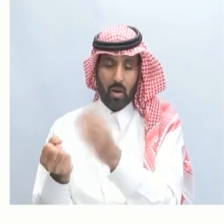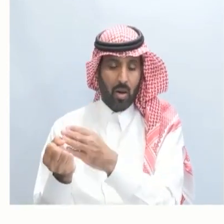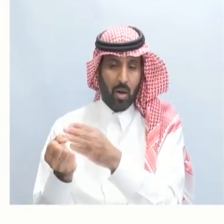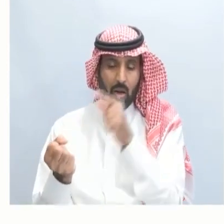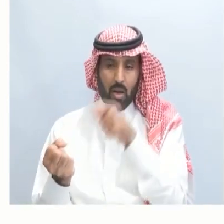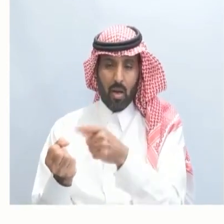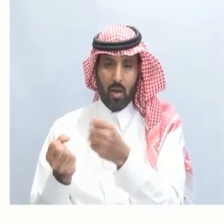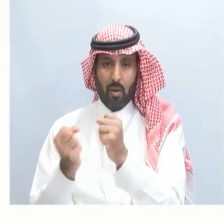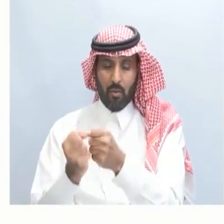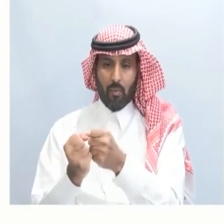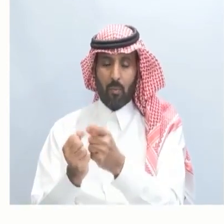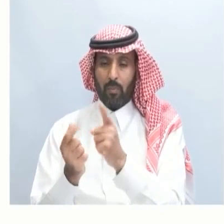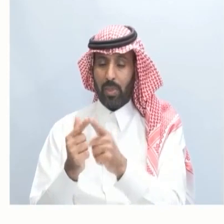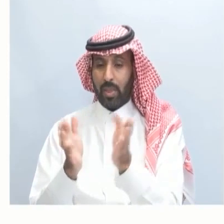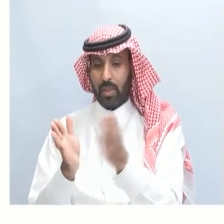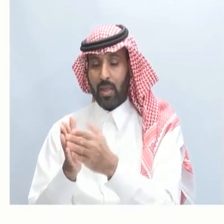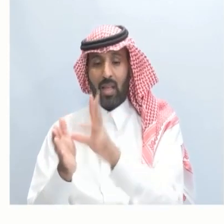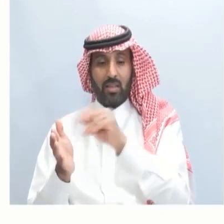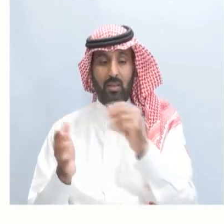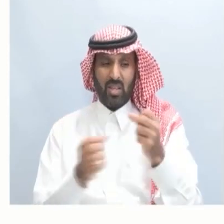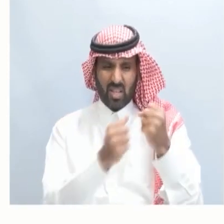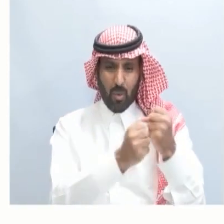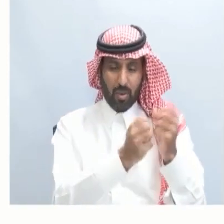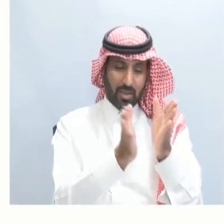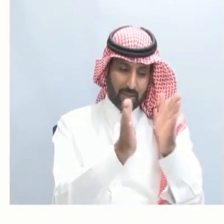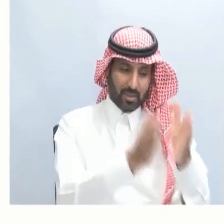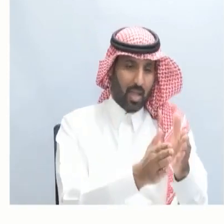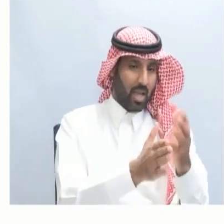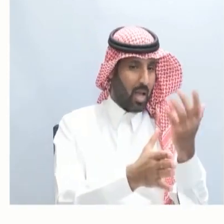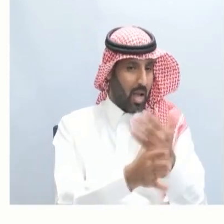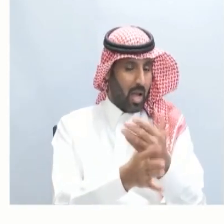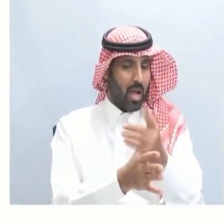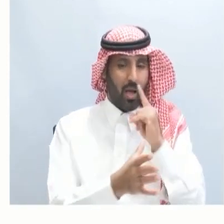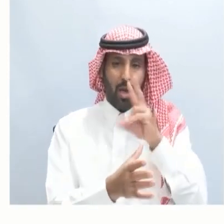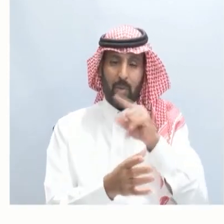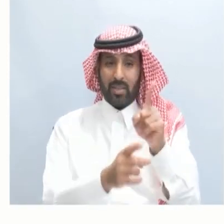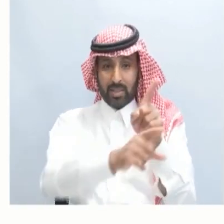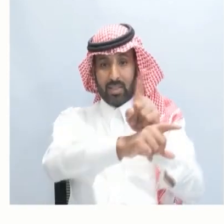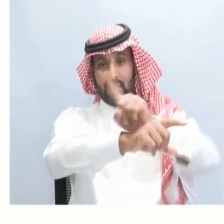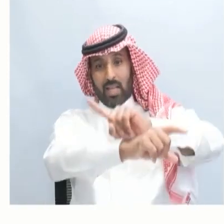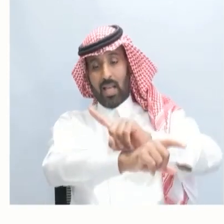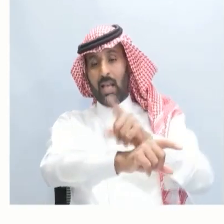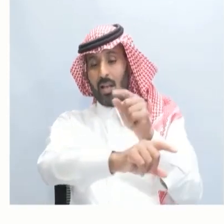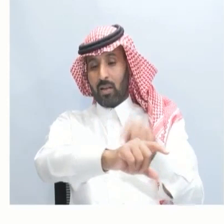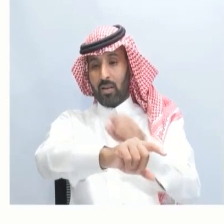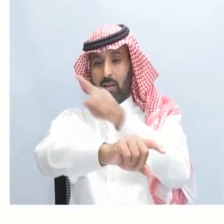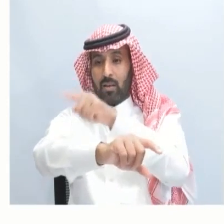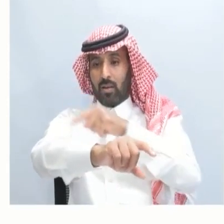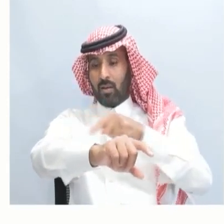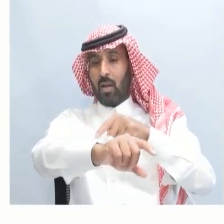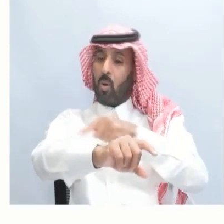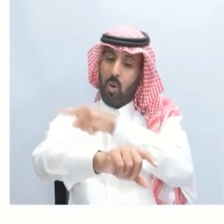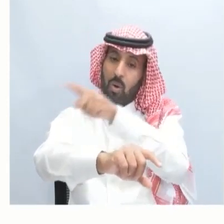هو العزم عزم جهه يمنى يساوي عزم جهه يسرى لماذا يقول لك مع عقارب الساعه وعكس مع عقارب الساعه